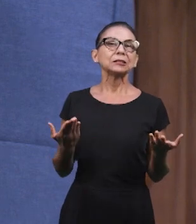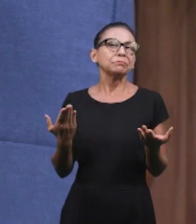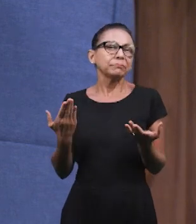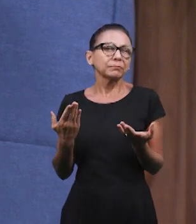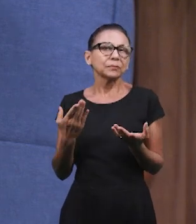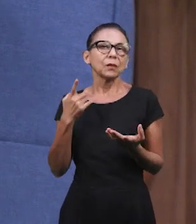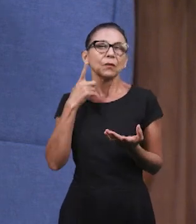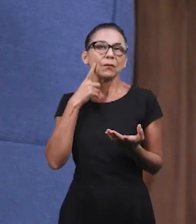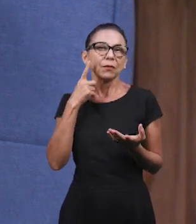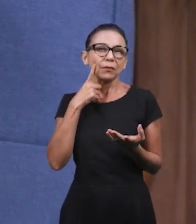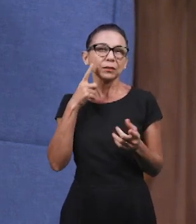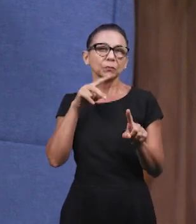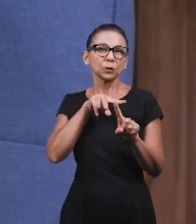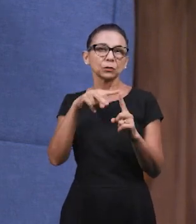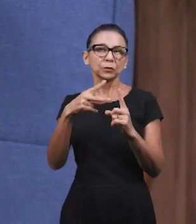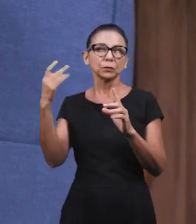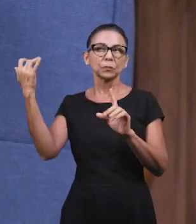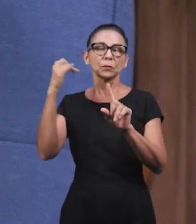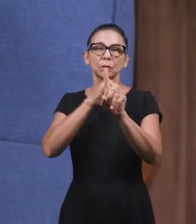Et